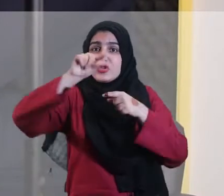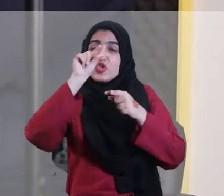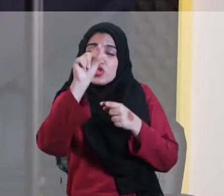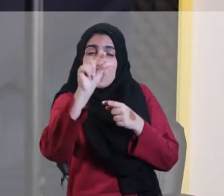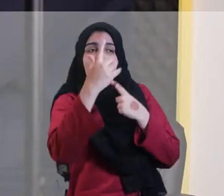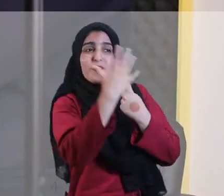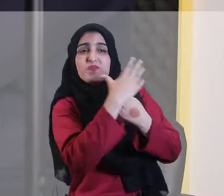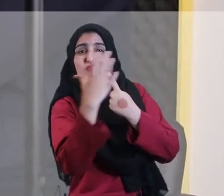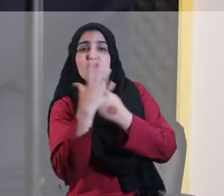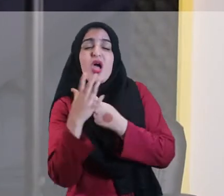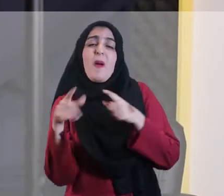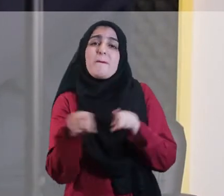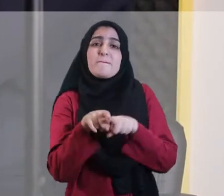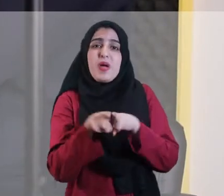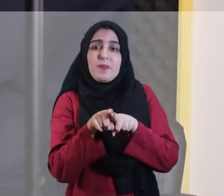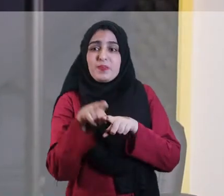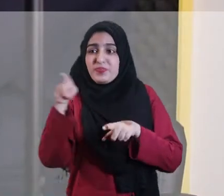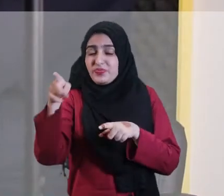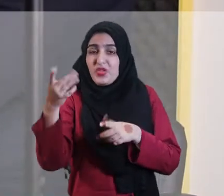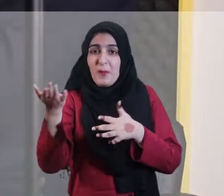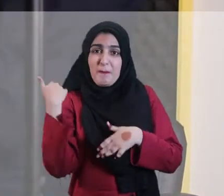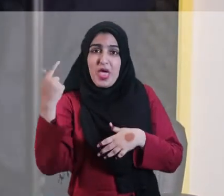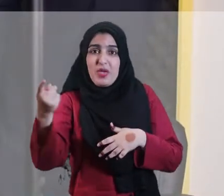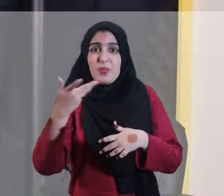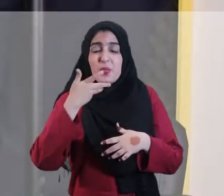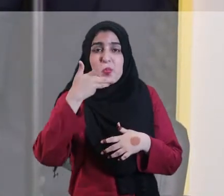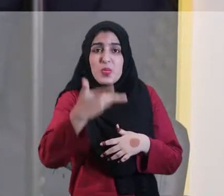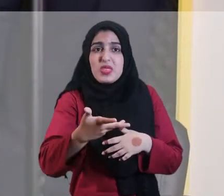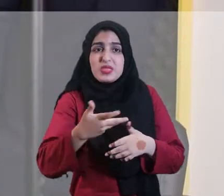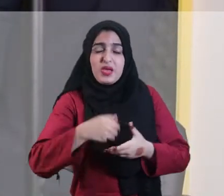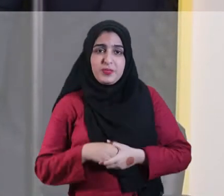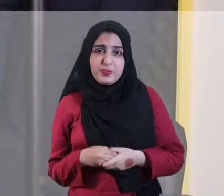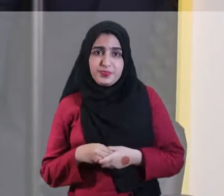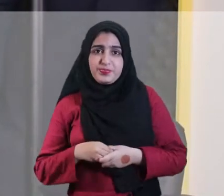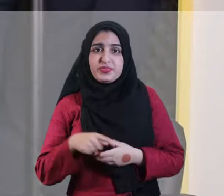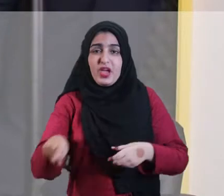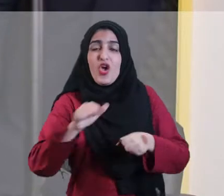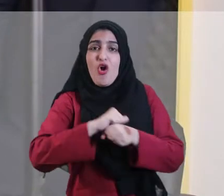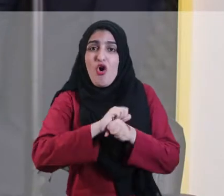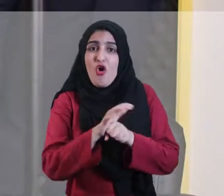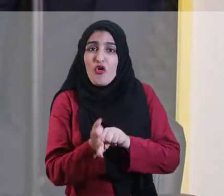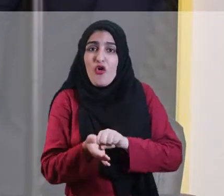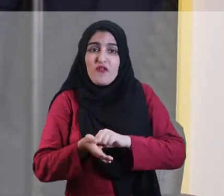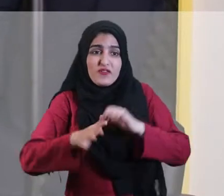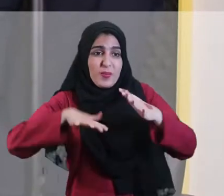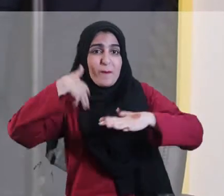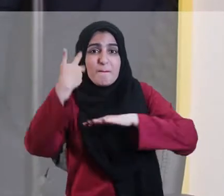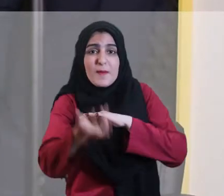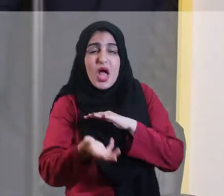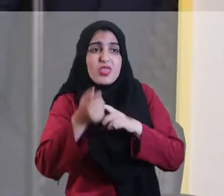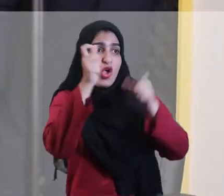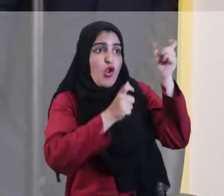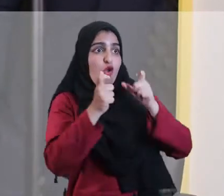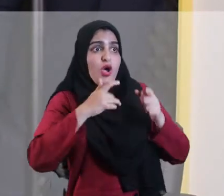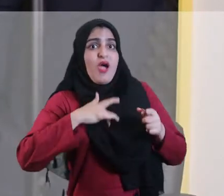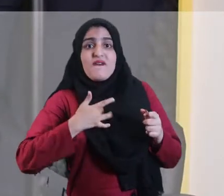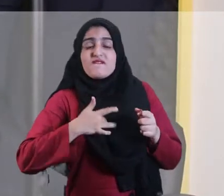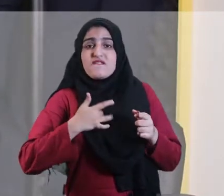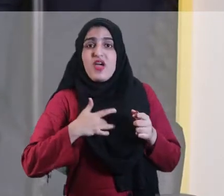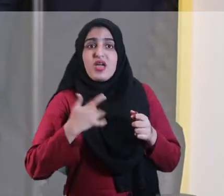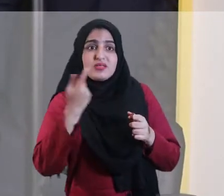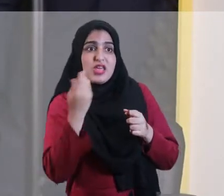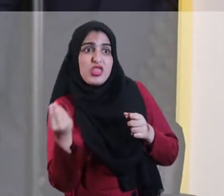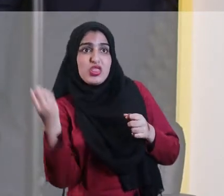सर आपने बात की है कि अ टिंकू 119 के बाद बहुत से लोगों को एहसास हुआ